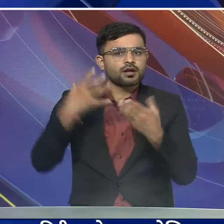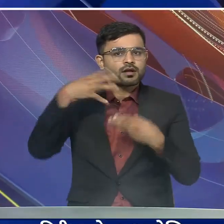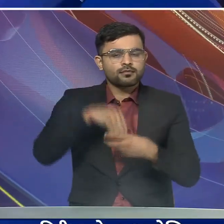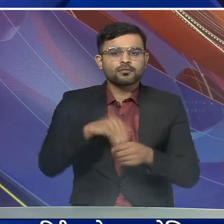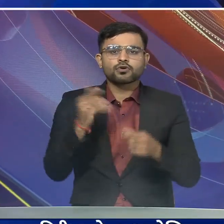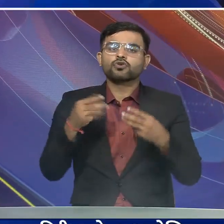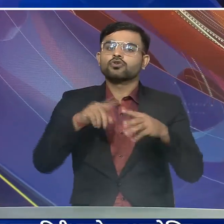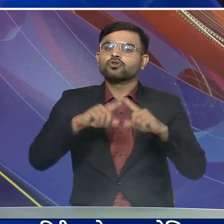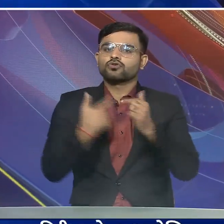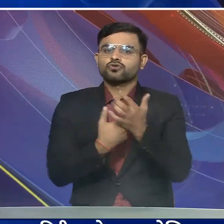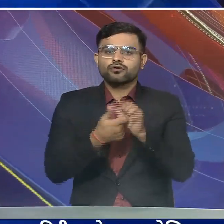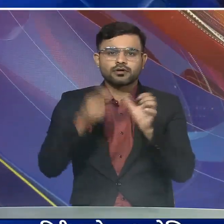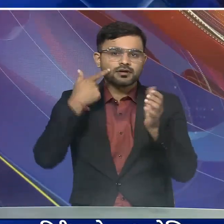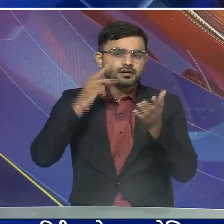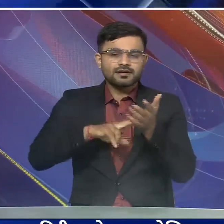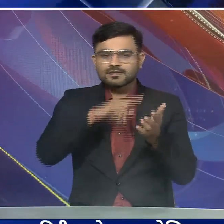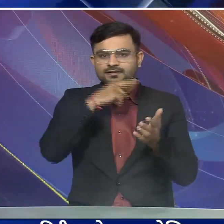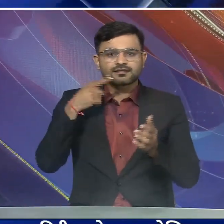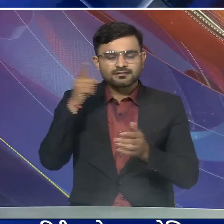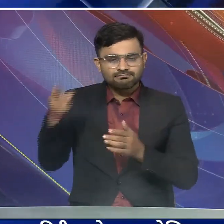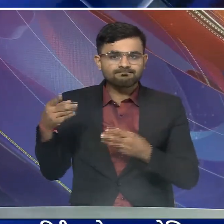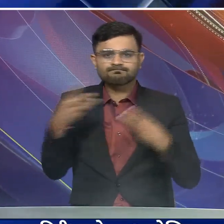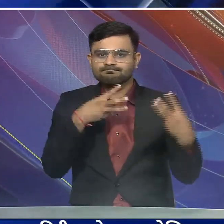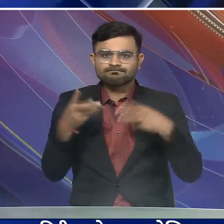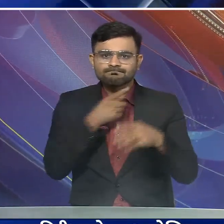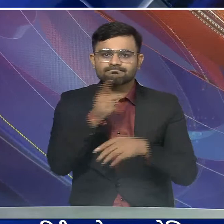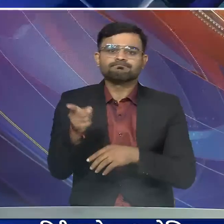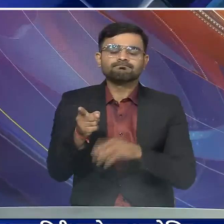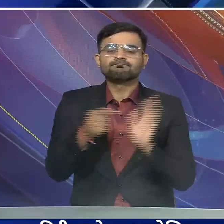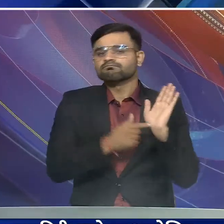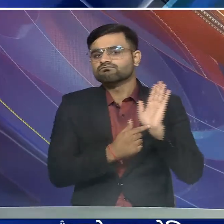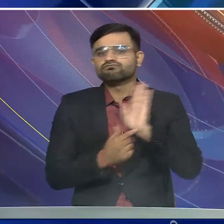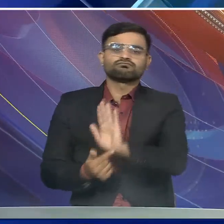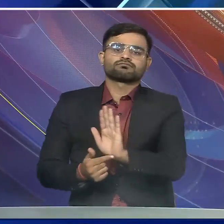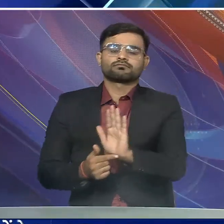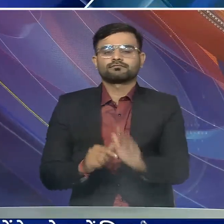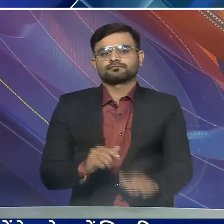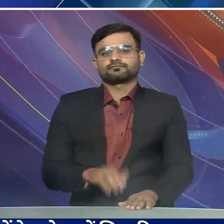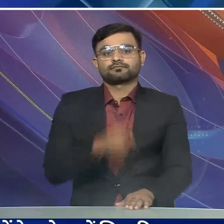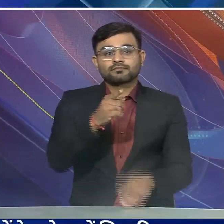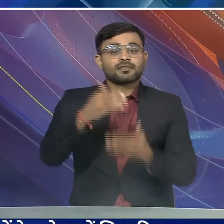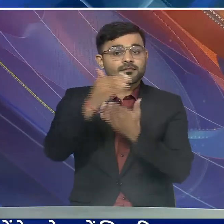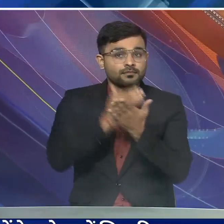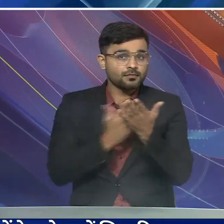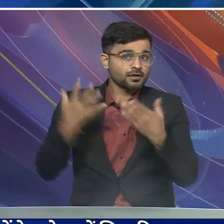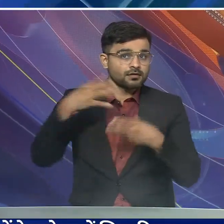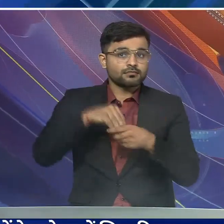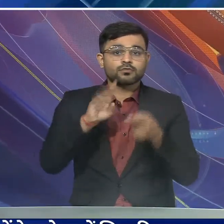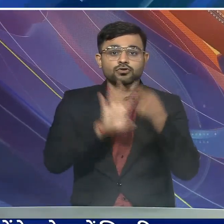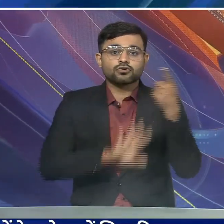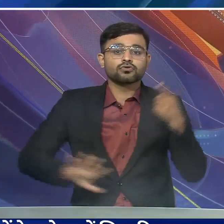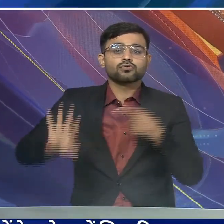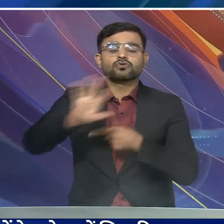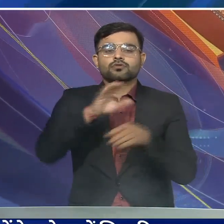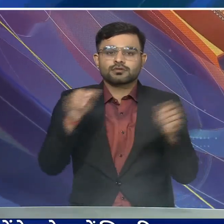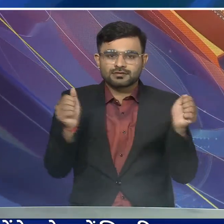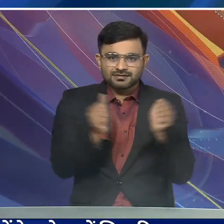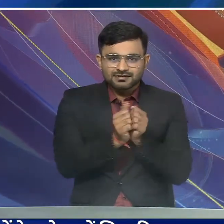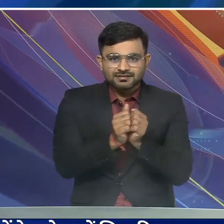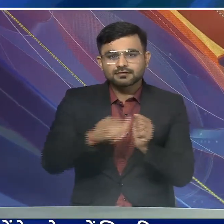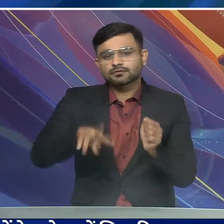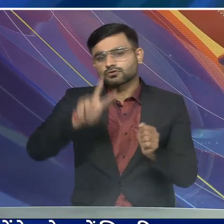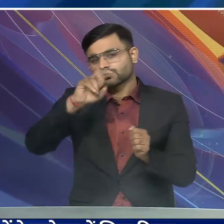हमले को लेकर रूस के खिलाफ एकजुट का संदेश दिया इस सम्मेलन में यूरोपीय संघ के